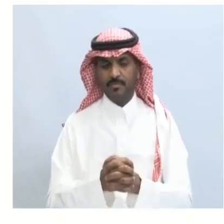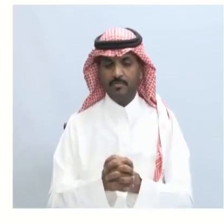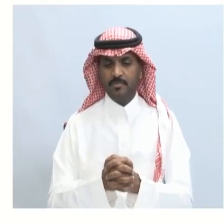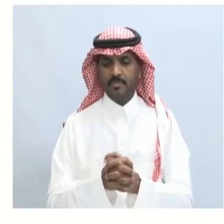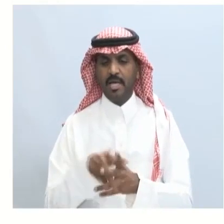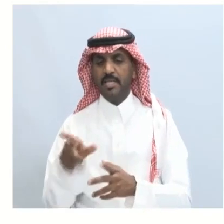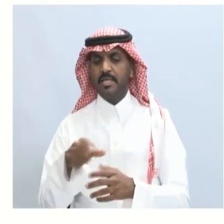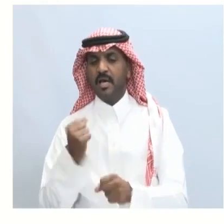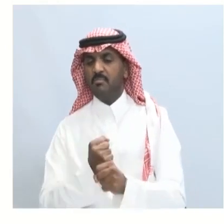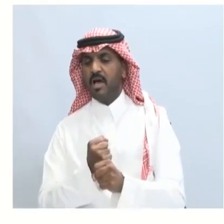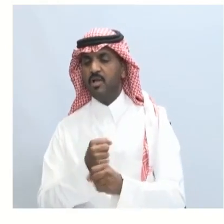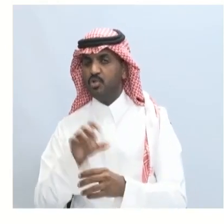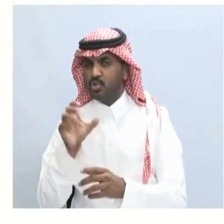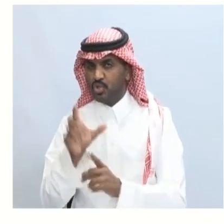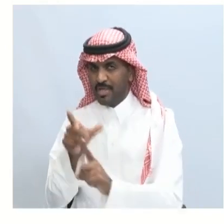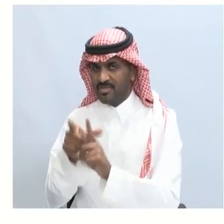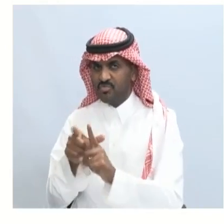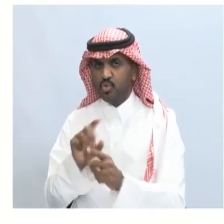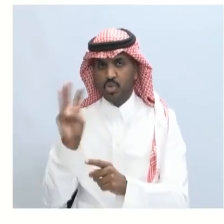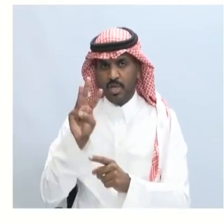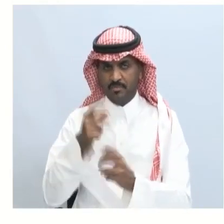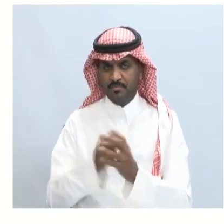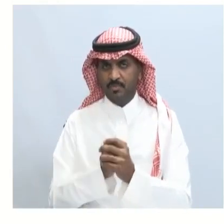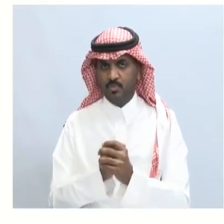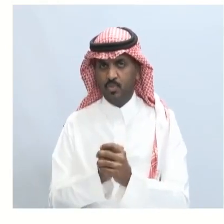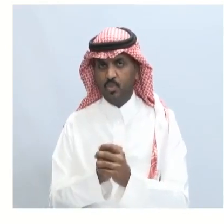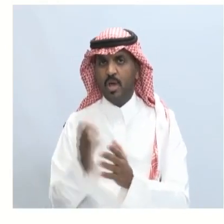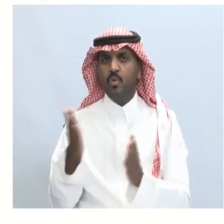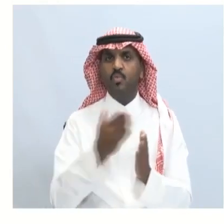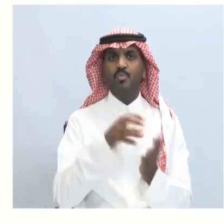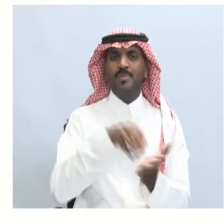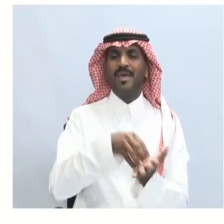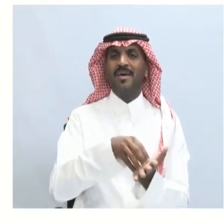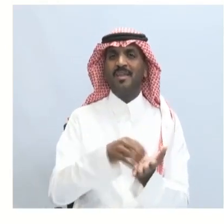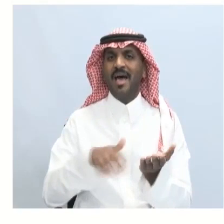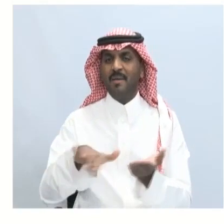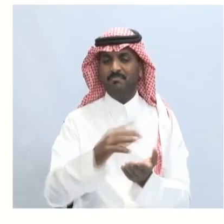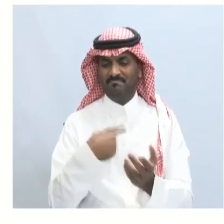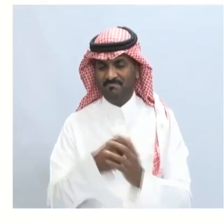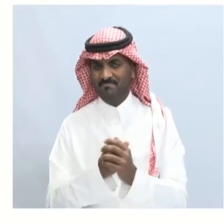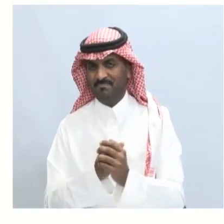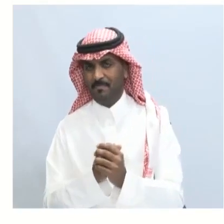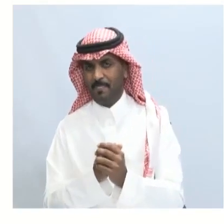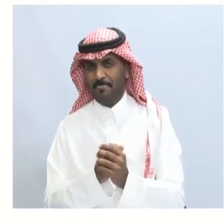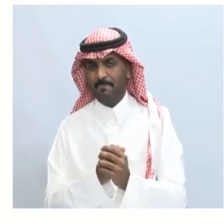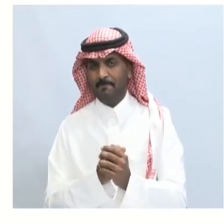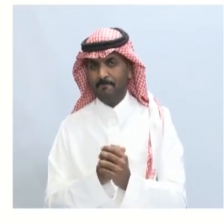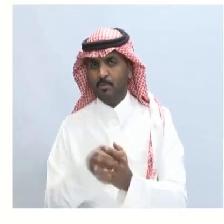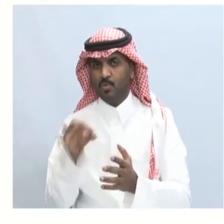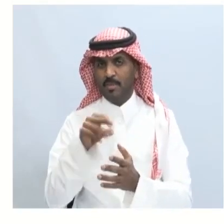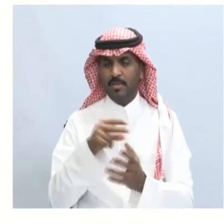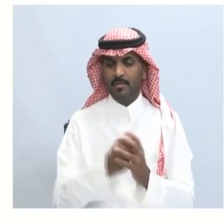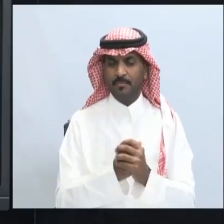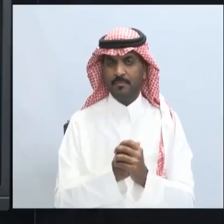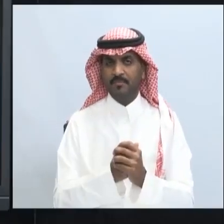هذه اعمال الشخص عنده شركه وايضا له موطن عام هذا الشخص موطنه العام مثلا